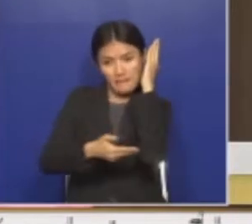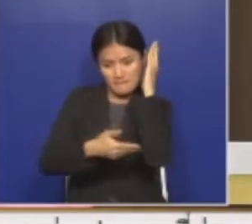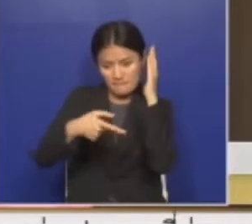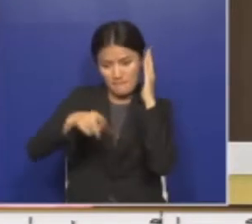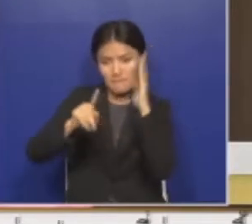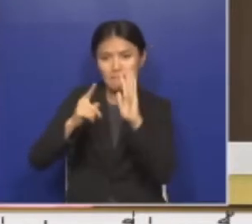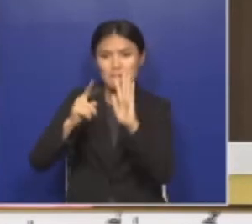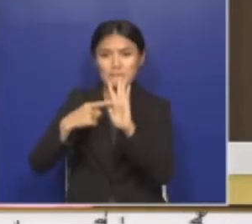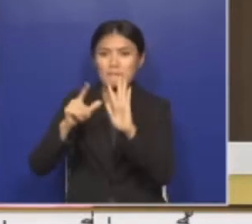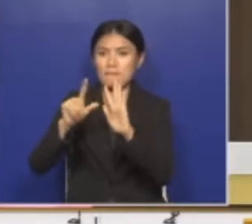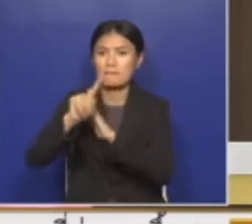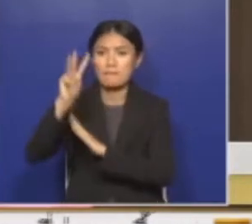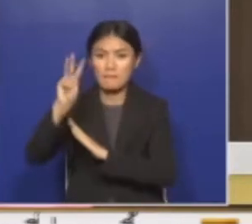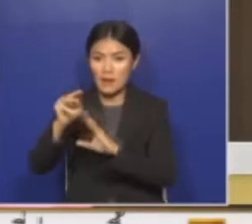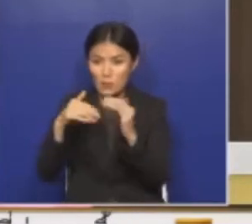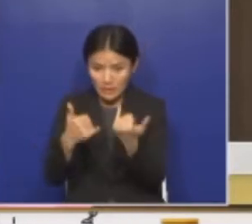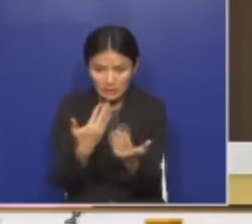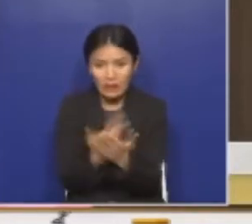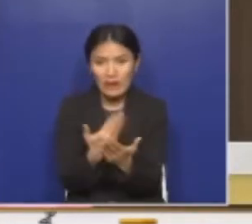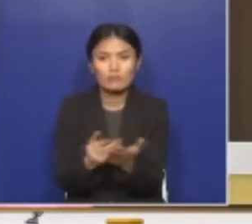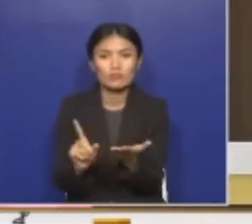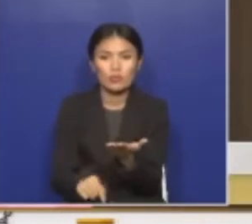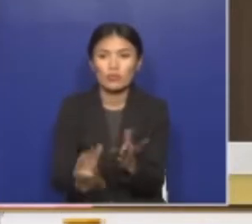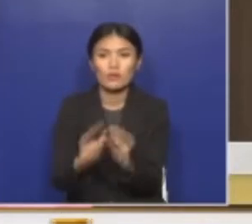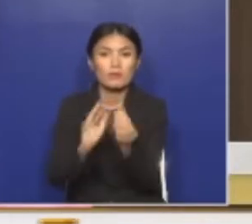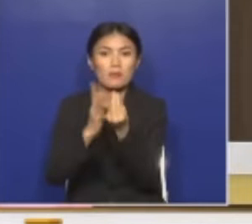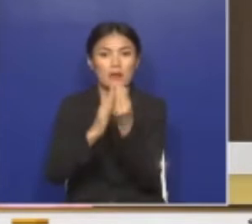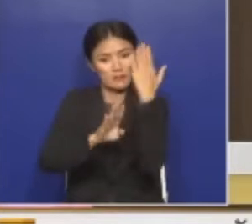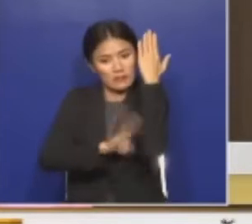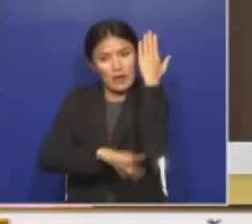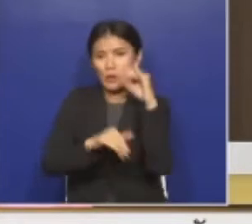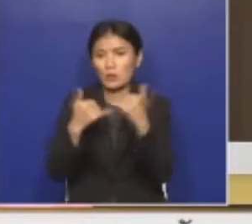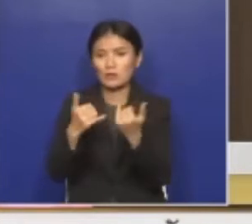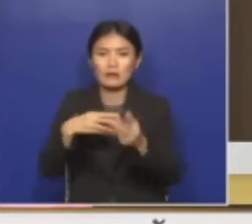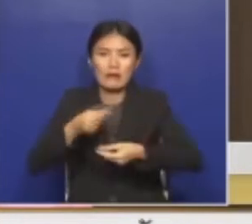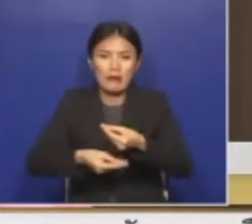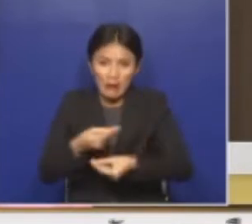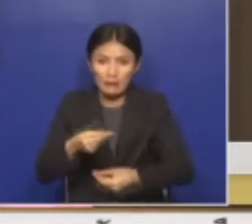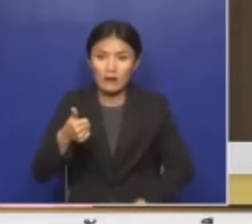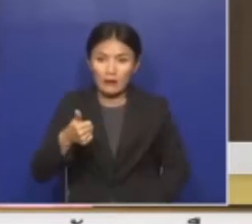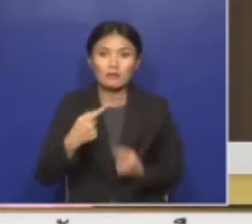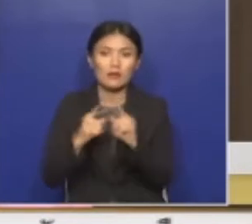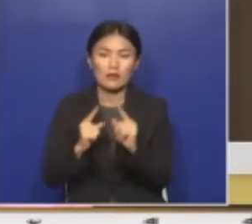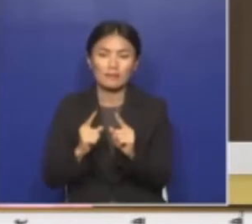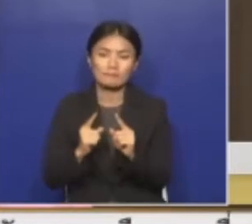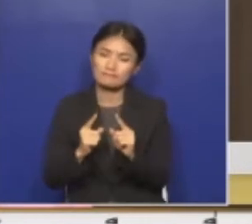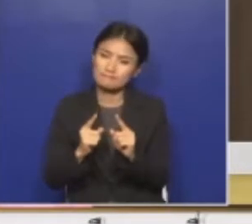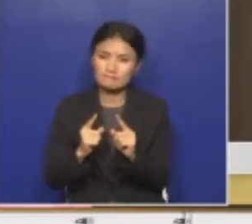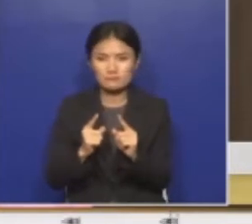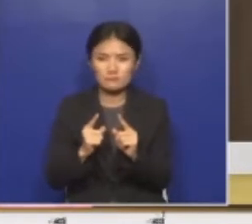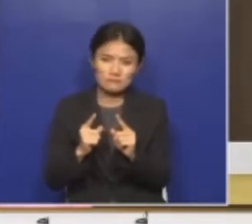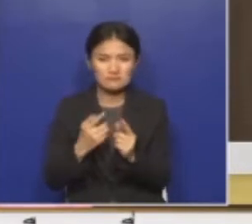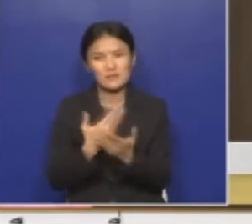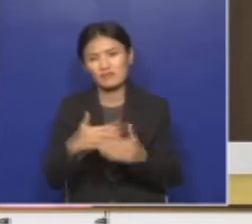ราคาตกผลไม้ของภาคใต้นะครับก็วันนี้ขายได้แต่ว่าไม่พอที่จะทำให้